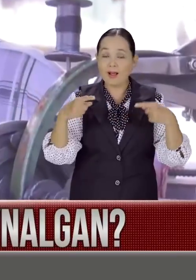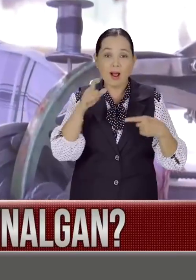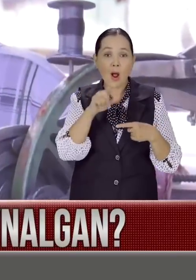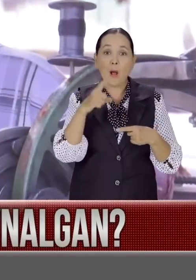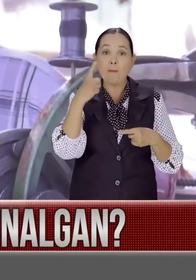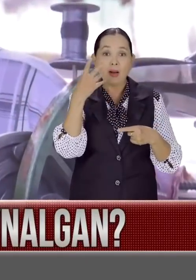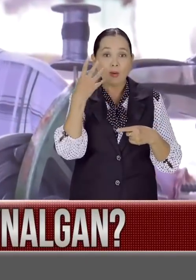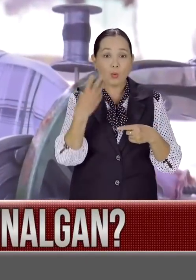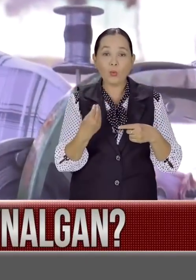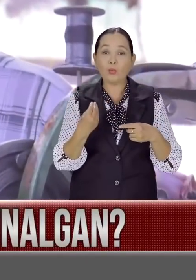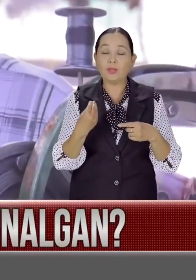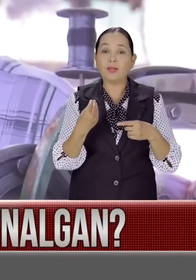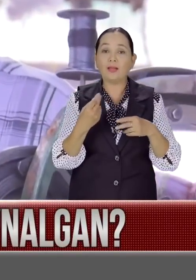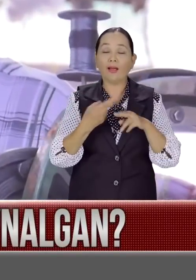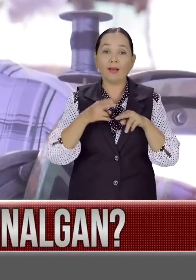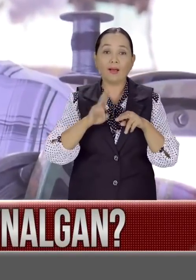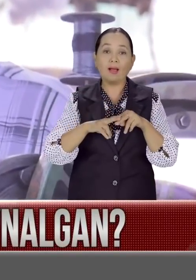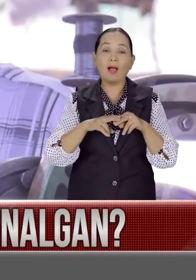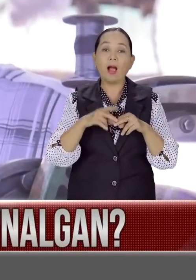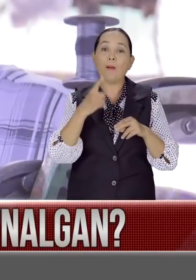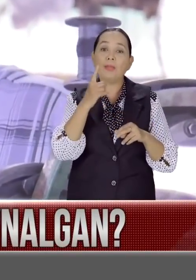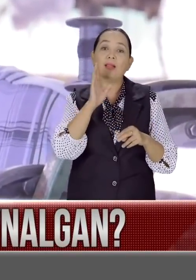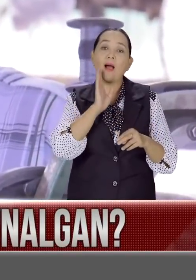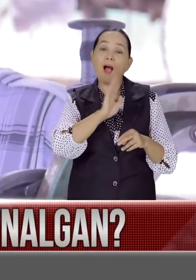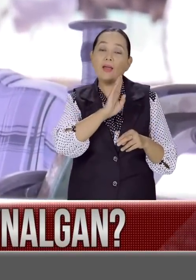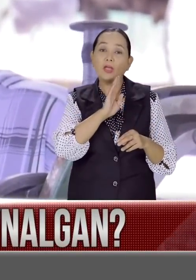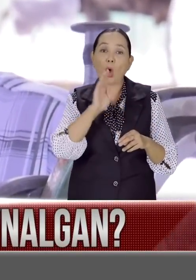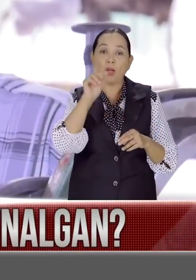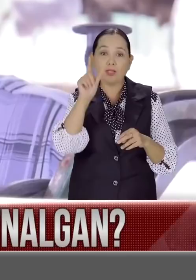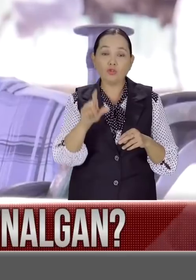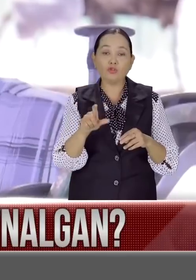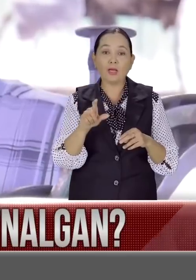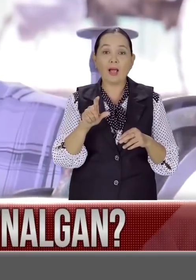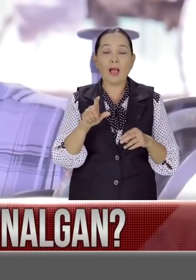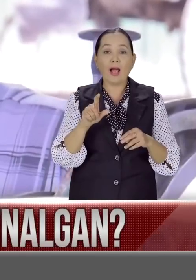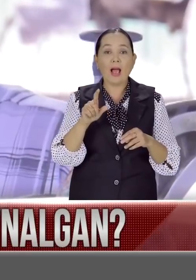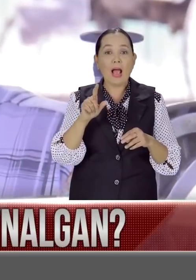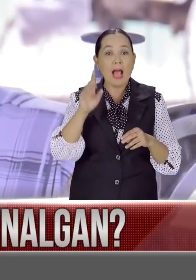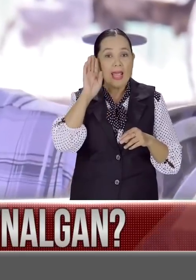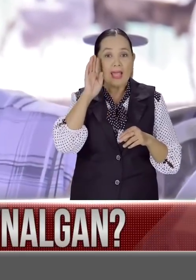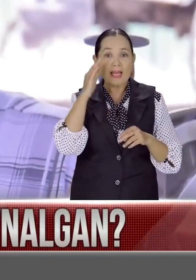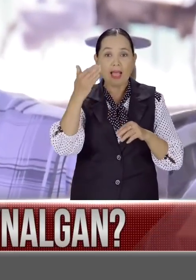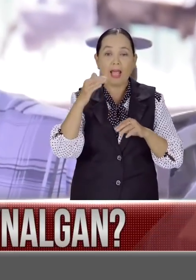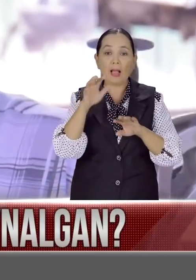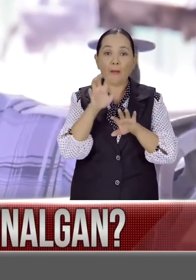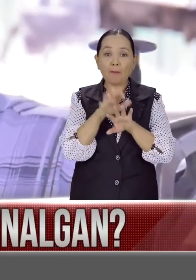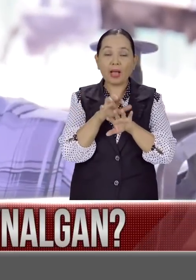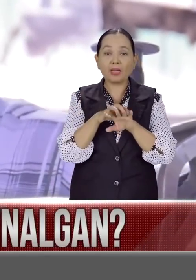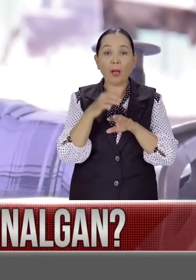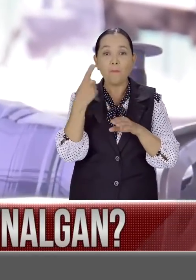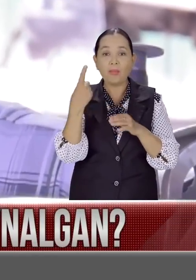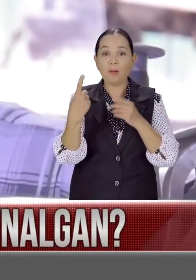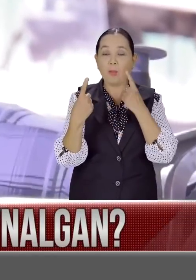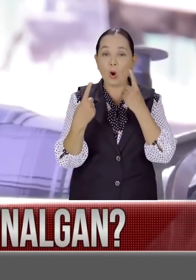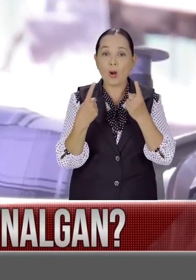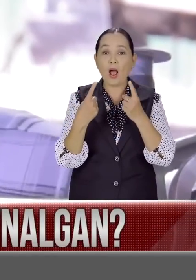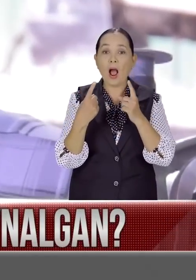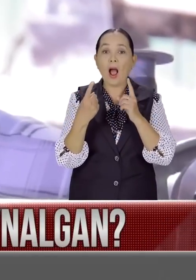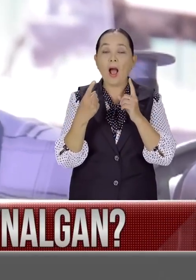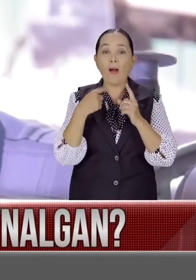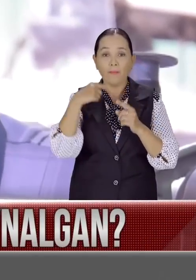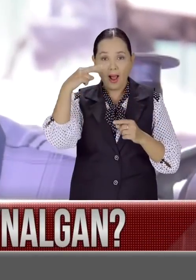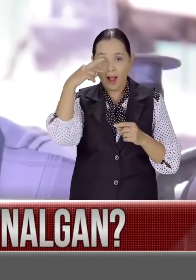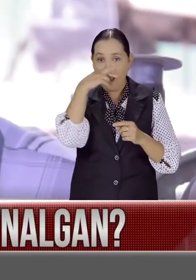Bir kuni bitta paketga bitta ayol kishini, bitta erkak kishini patinkasini bir poyda olmasi